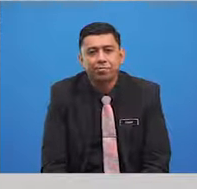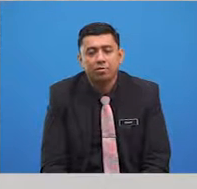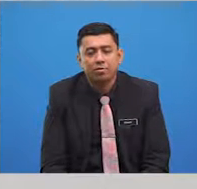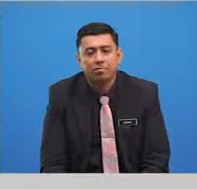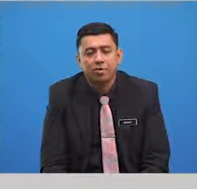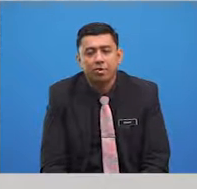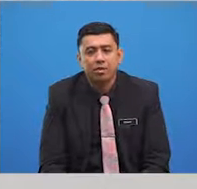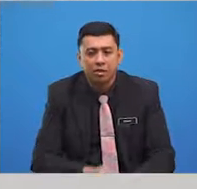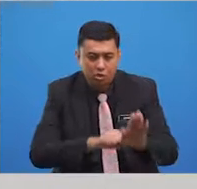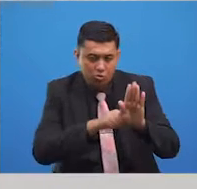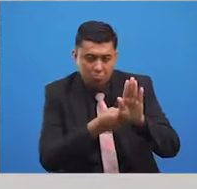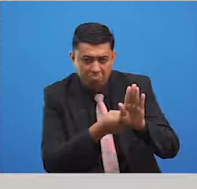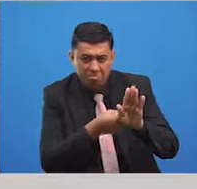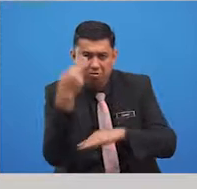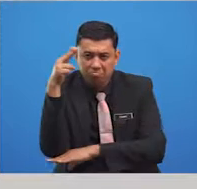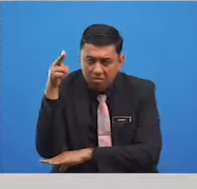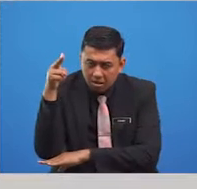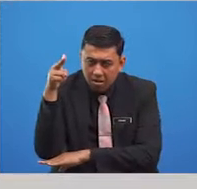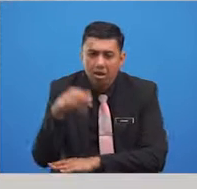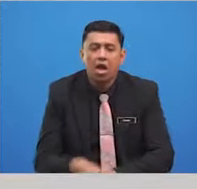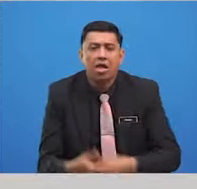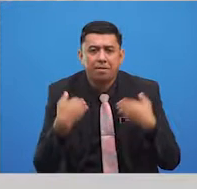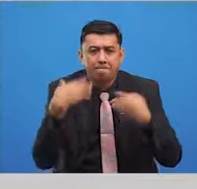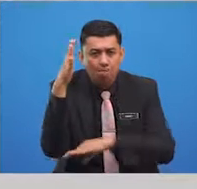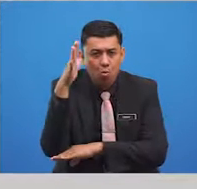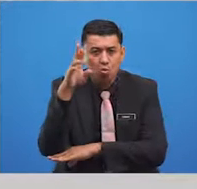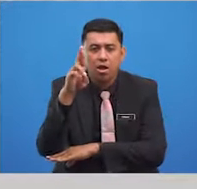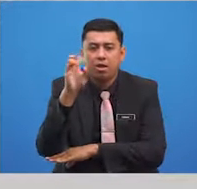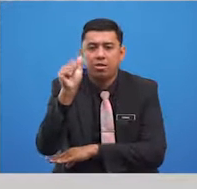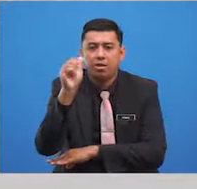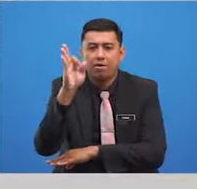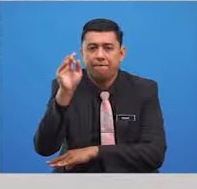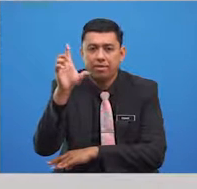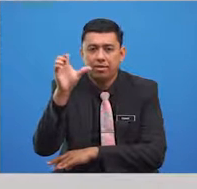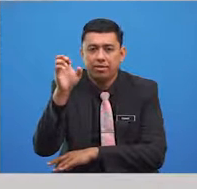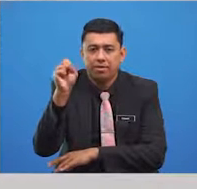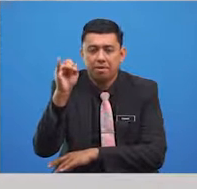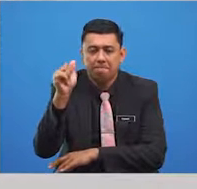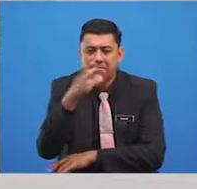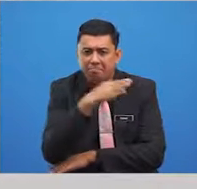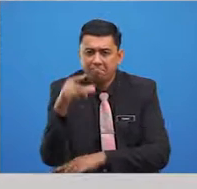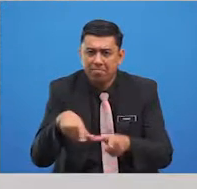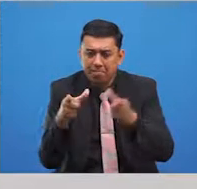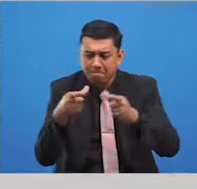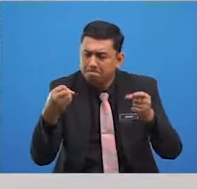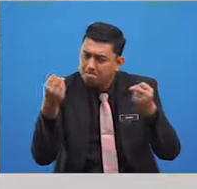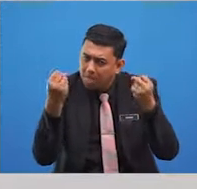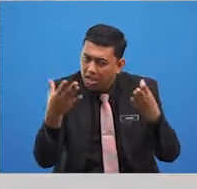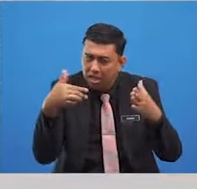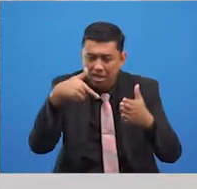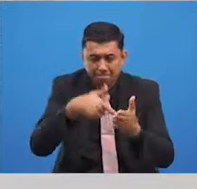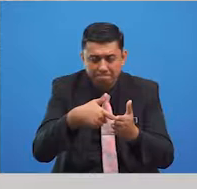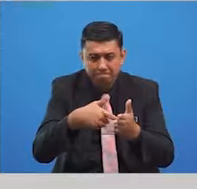Sumber hutan yang terdapat di kawasan hutan gunung ialah Rafflesia, Periuk Kera, Pokok Renek,